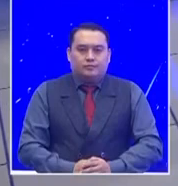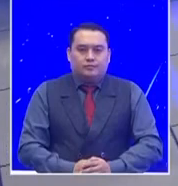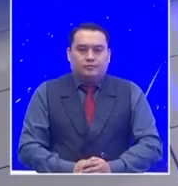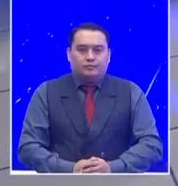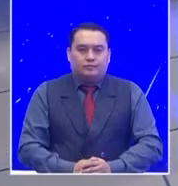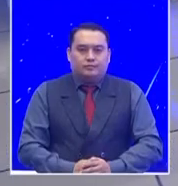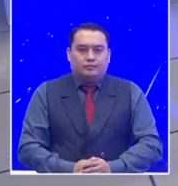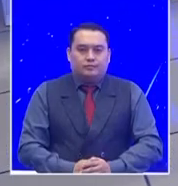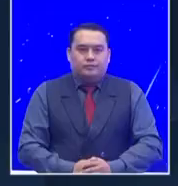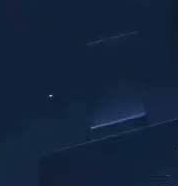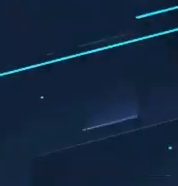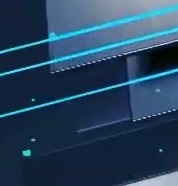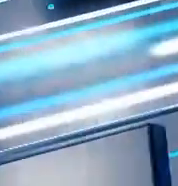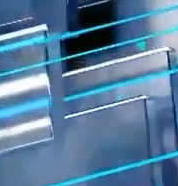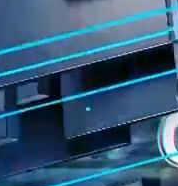важном.